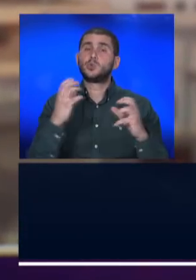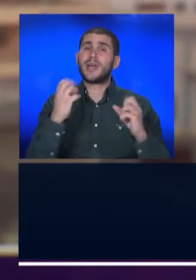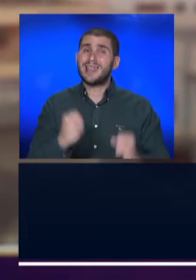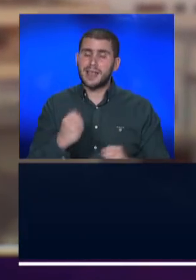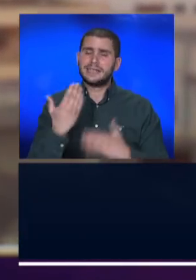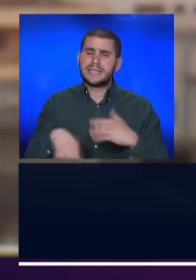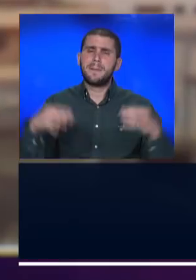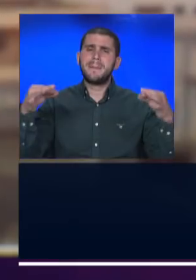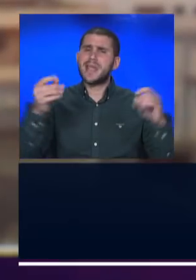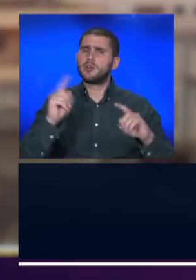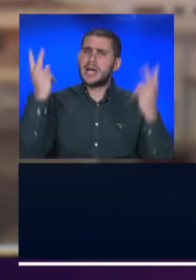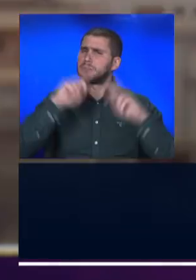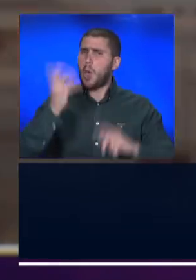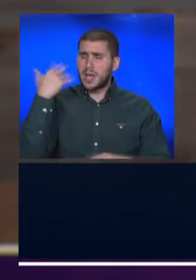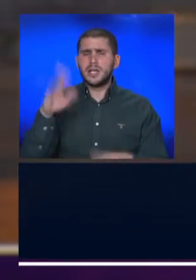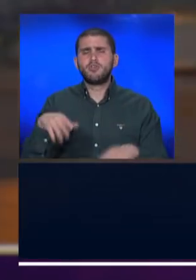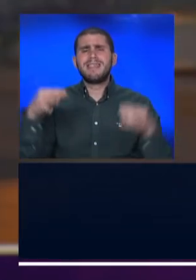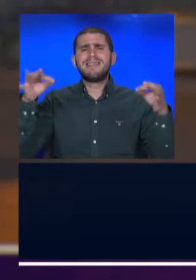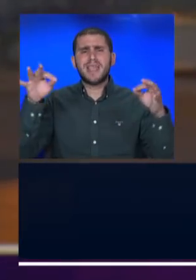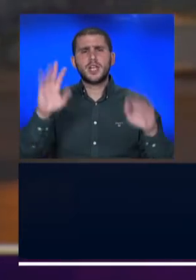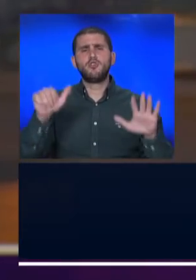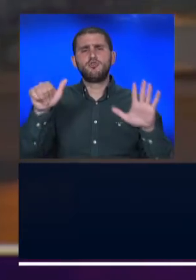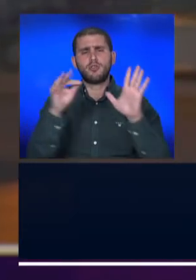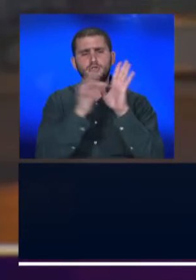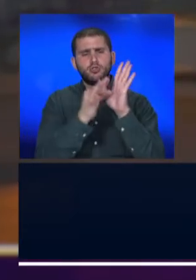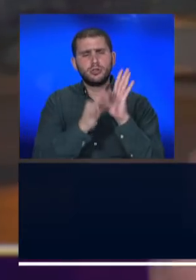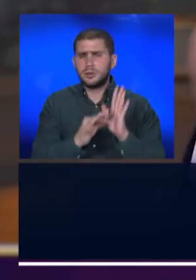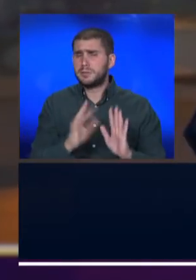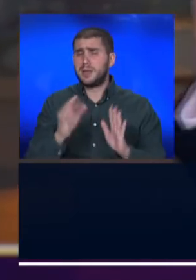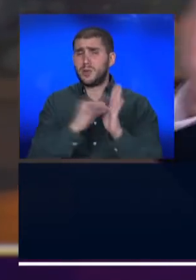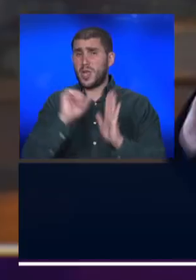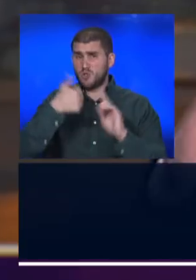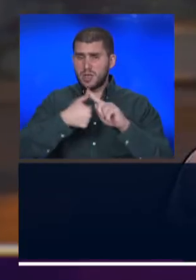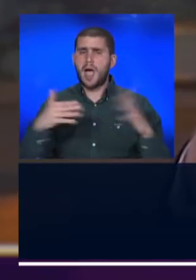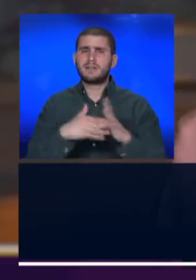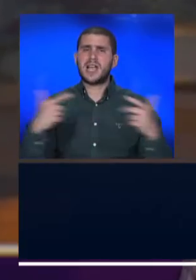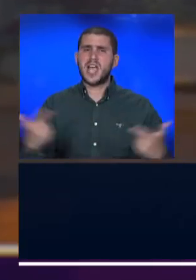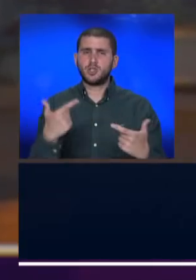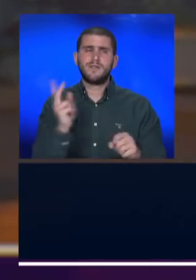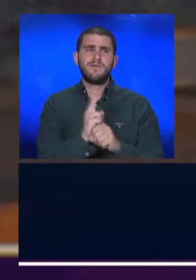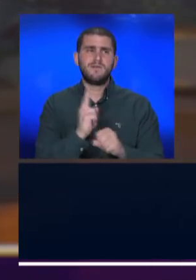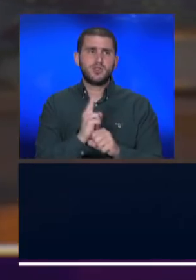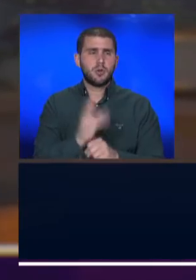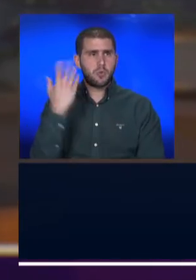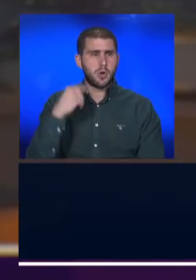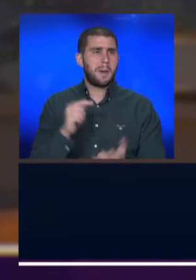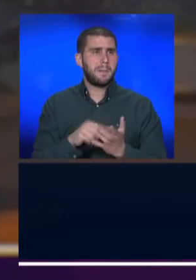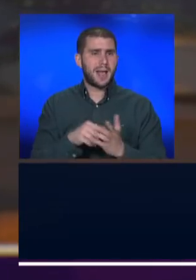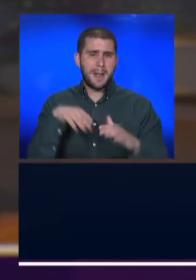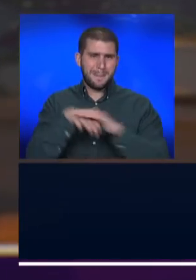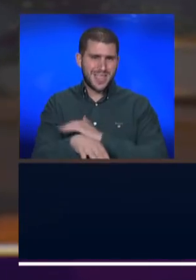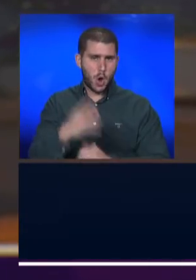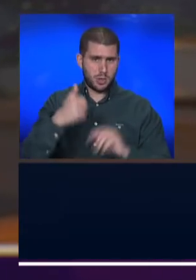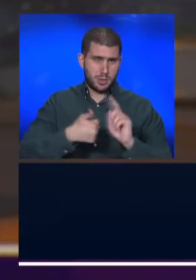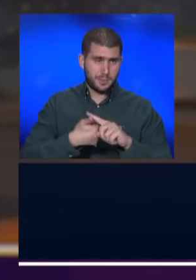נייר. בנייר הזה יש 6 נקודות. הנקודה הראשונה זה הפסקת אש ושימור הפרימטר, אני מזכיר לכם, זה בגלל המנהרות התת-קרקעיות. הנקודה השנייה